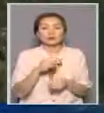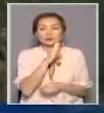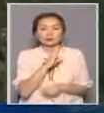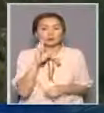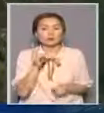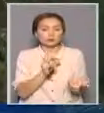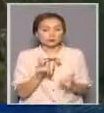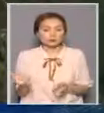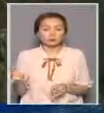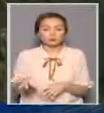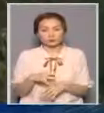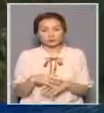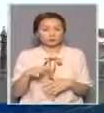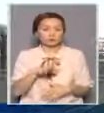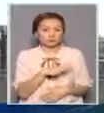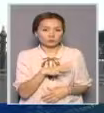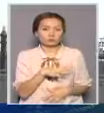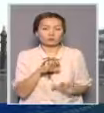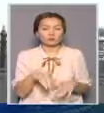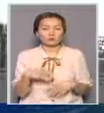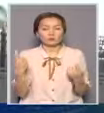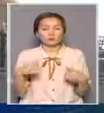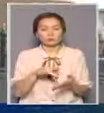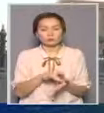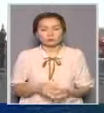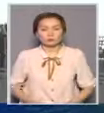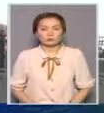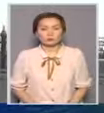пострадавших от мужа были помещены в кризисный центр